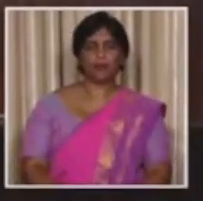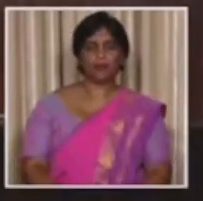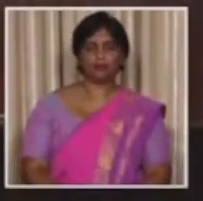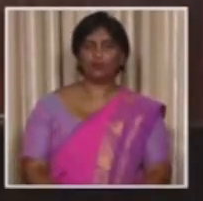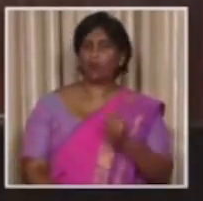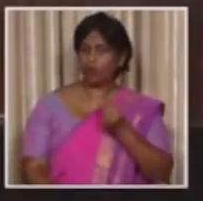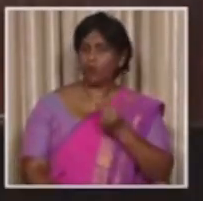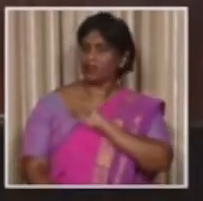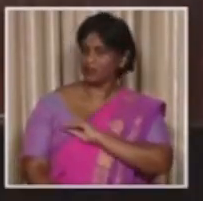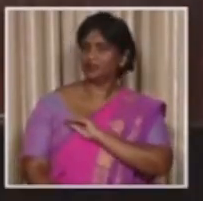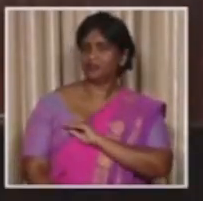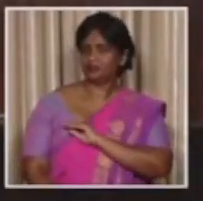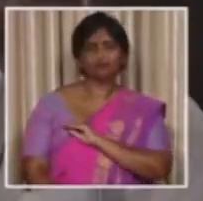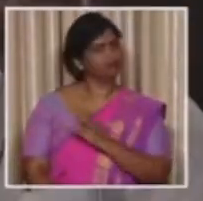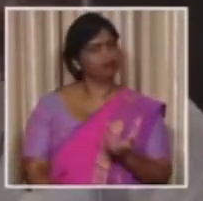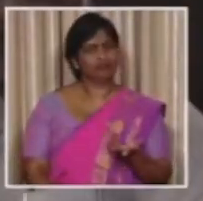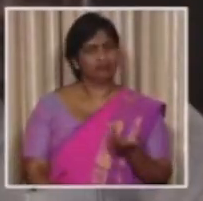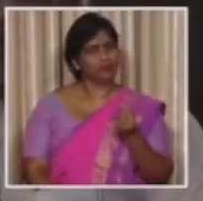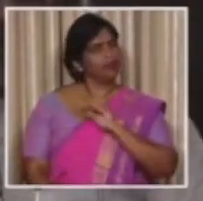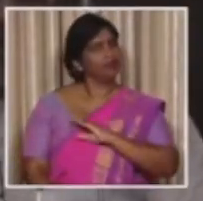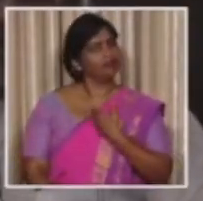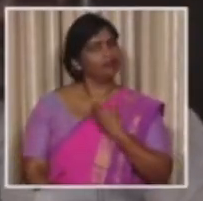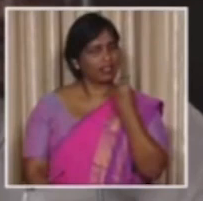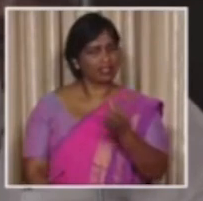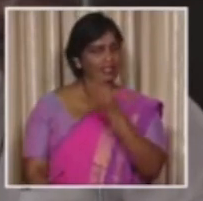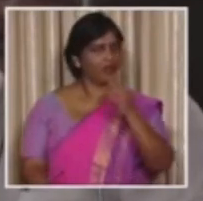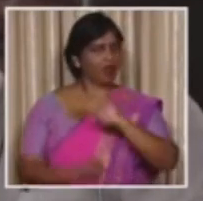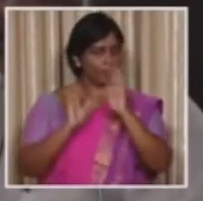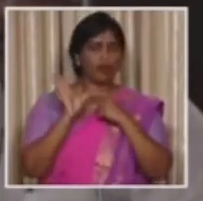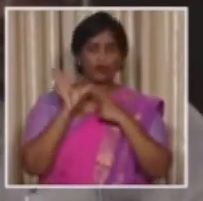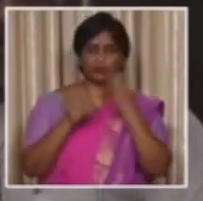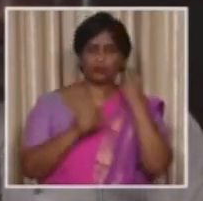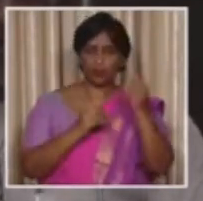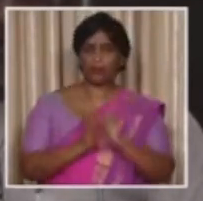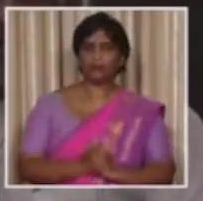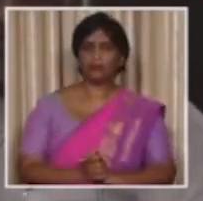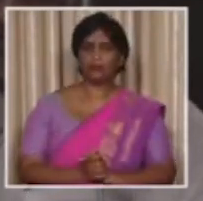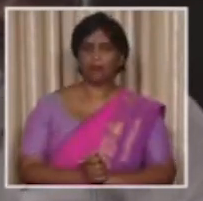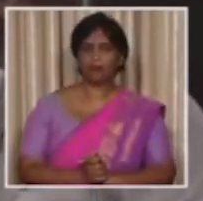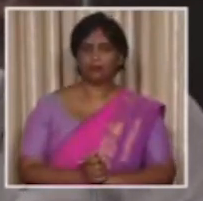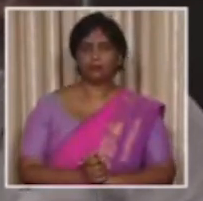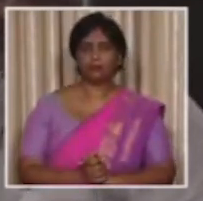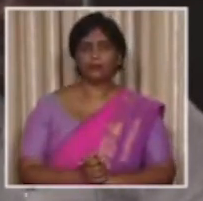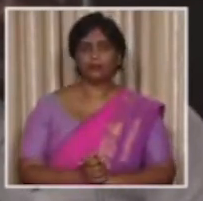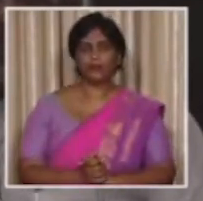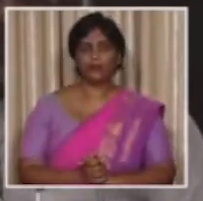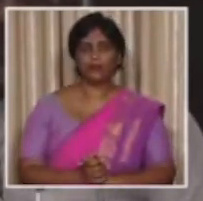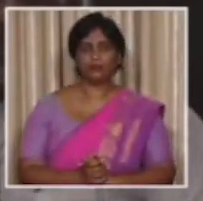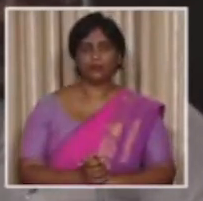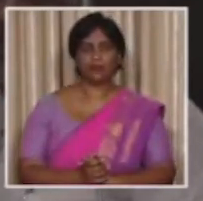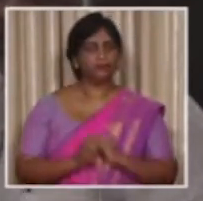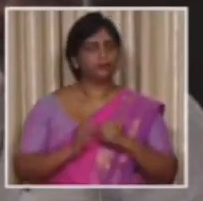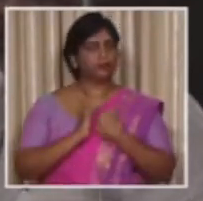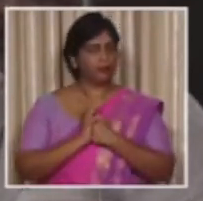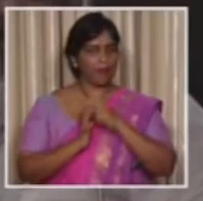පොඩ ඉවසන්නකෝ. මේක පොඩ ඉවසලා ඉන්න දෙන්නම් ඔක්කොටම උත්තර. ගරු කතානායක පොඩයි. ගරු